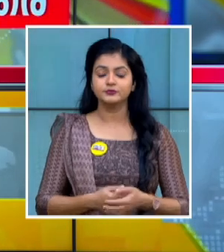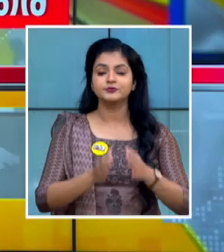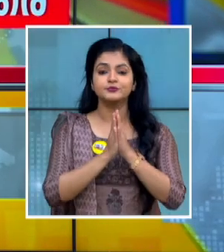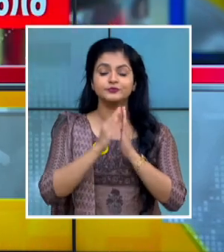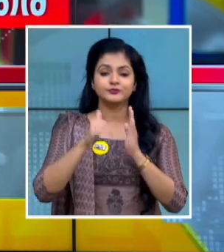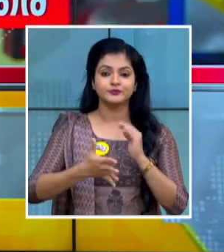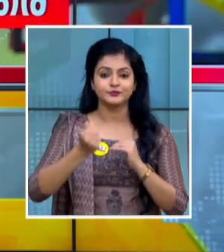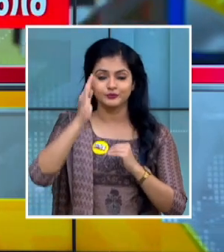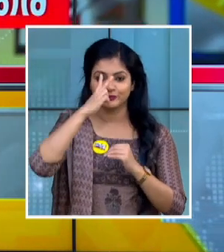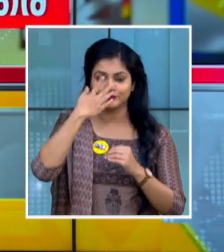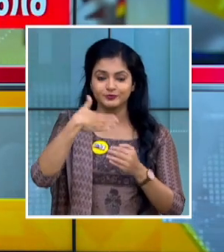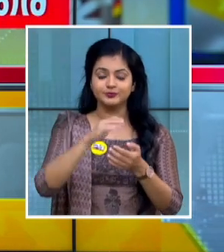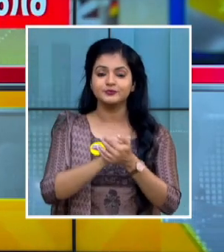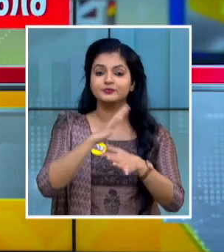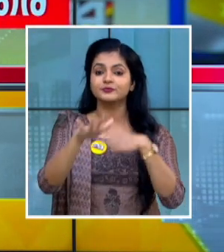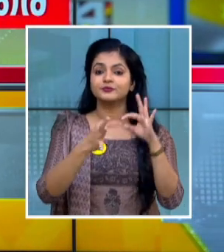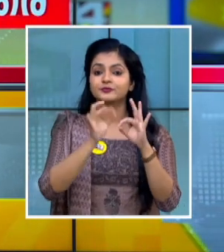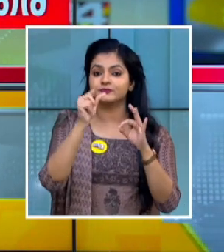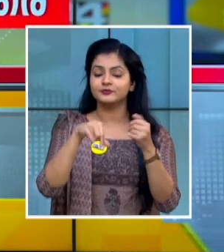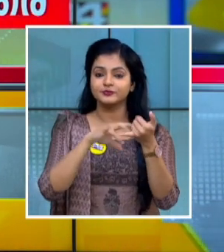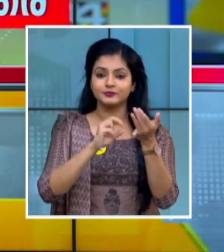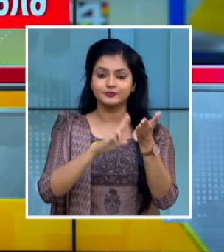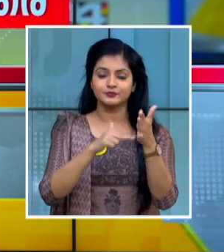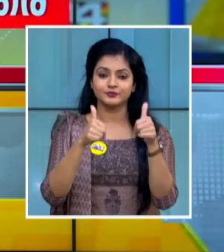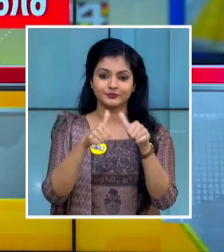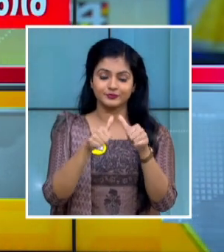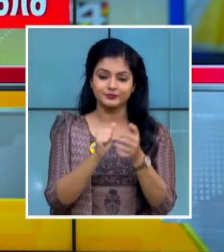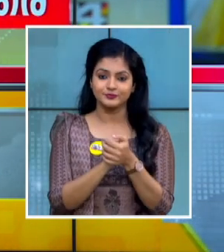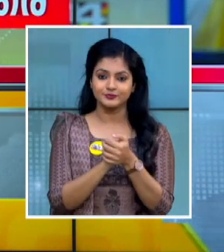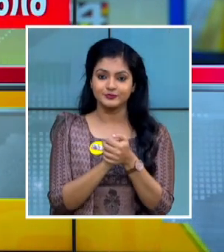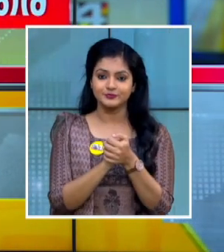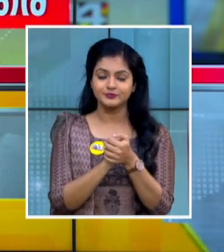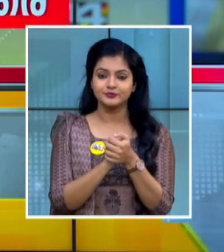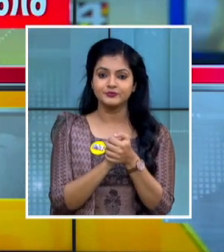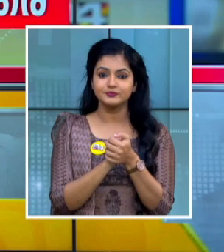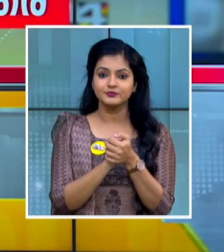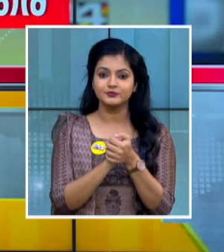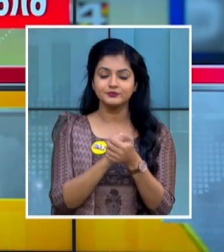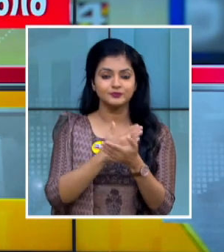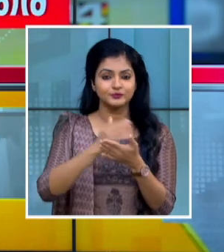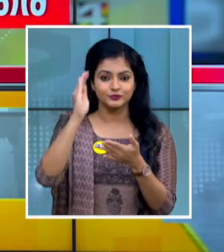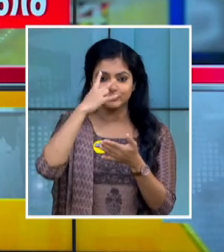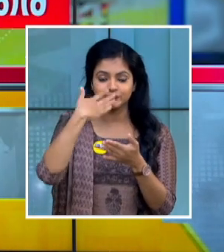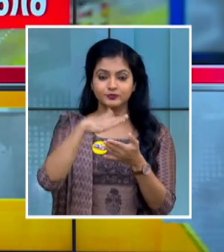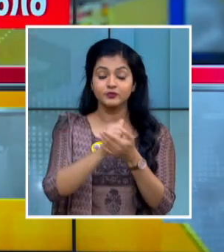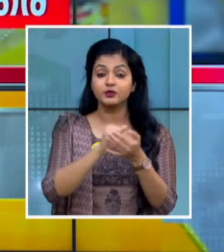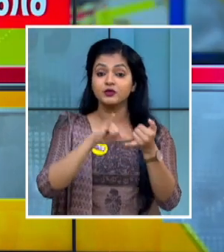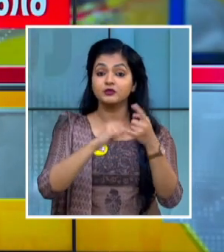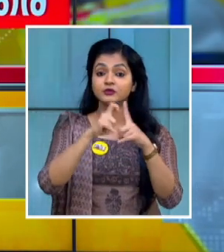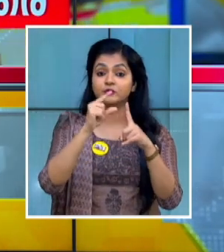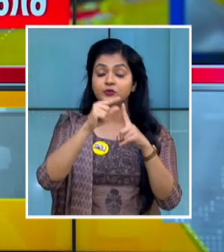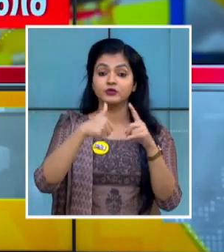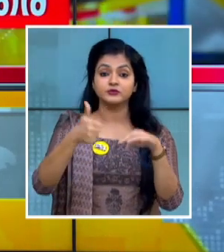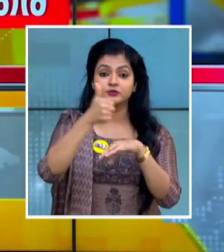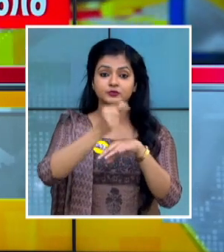നമസ്കാരം. ഇന്ന് ഇതുവരെയിലേക്ക് പ്രിയ പ്രേക്ഷകർക്ക് സ്വാഗതം. ഞാൻ ഗോകുൽ രവി. എന്നോടൊപ്പം കേൾവി പരിമിതരെ സഹായിക്കുവാനായി സോനാജരി. വിശദമായ റിപ്പോർട്ടുകളിലേക്ക്. SDP